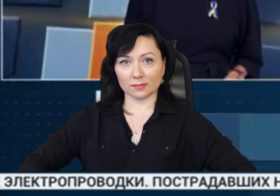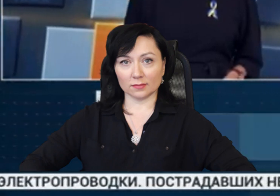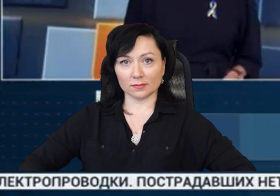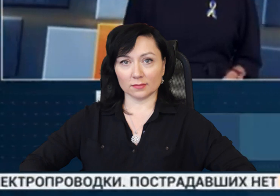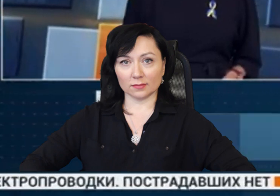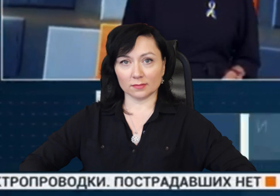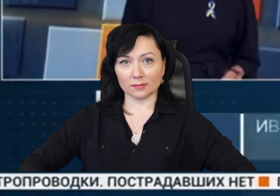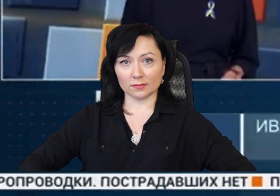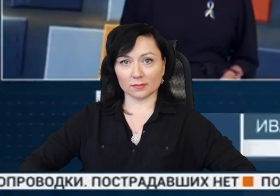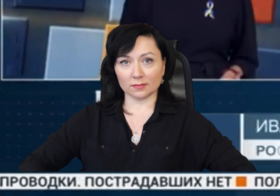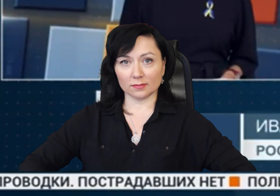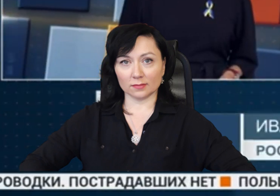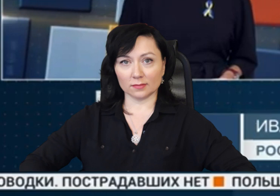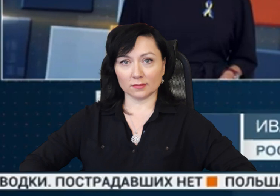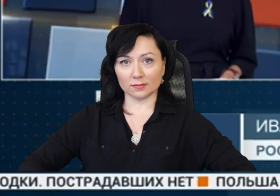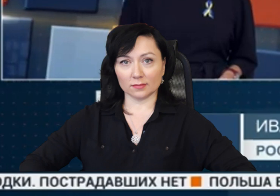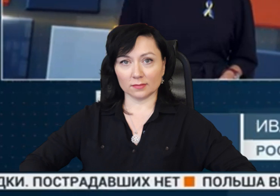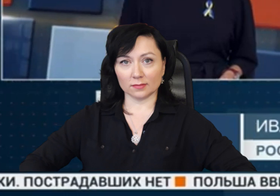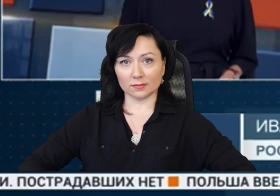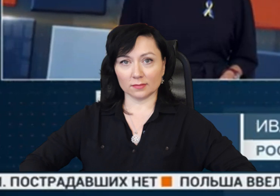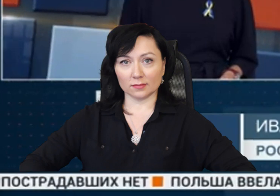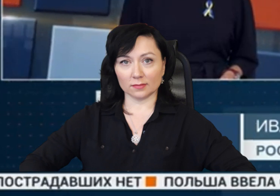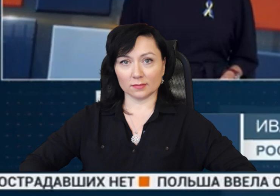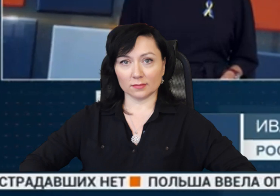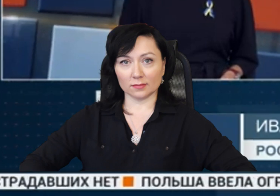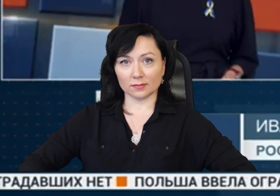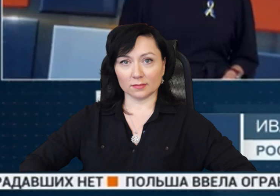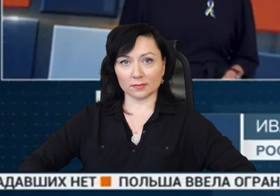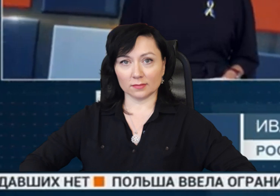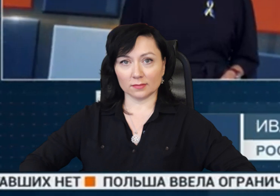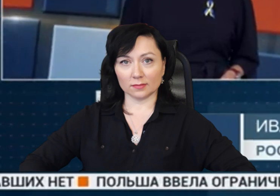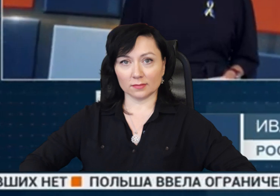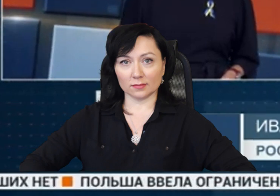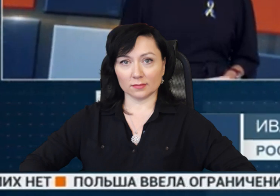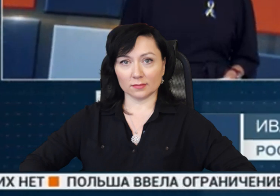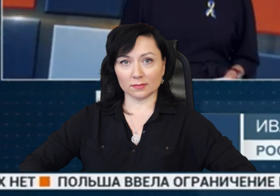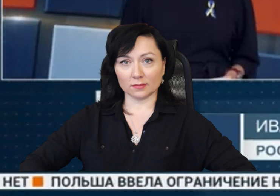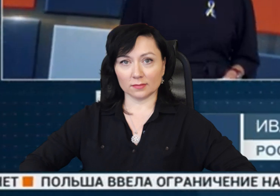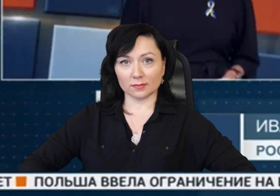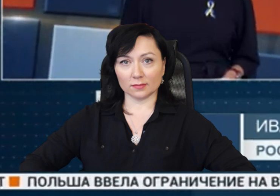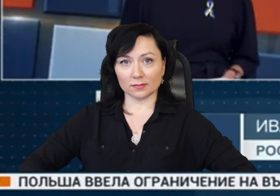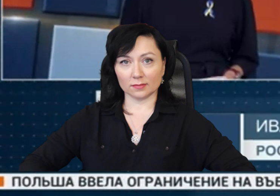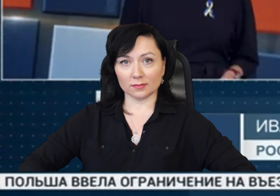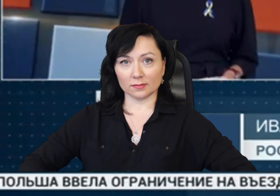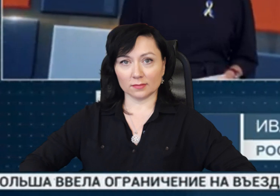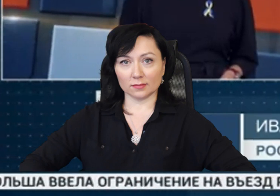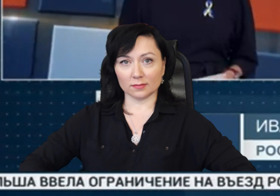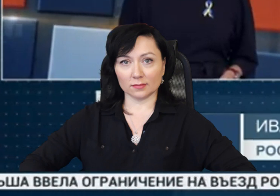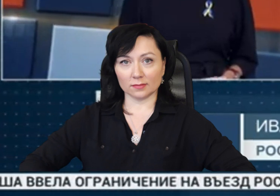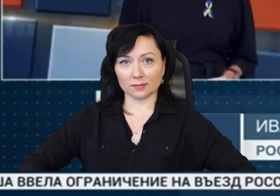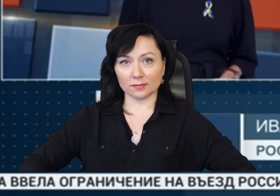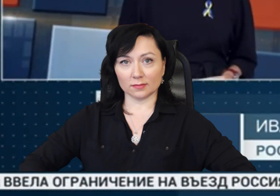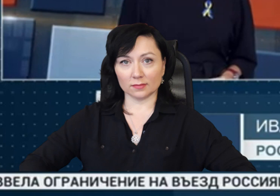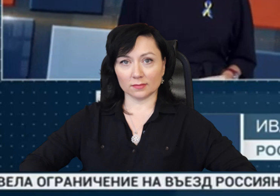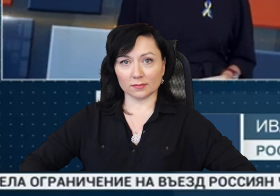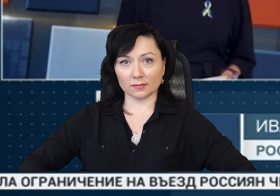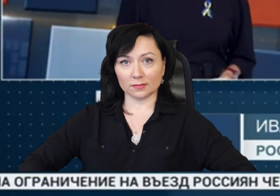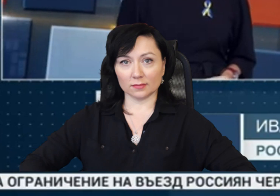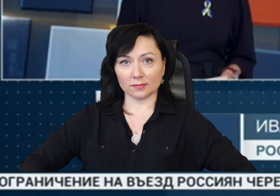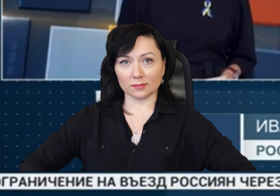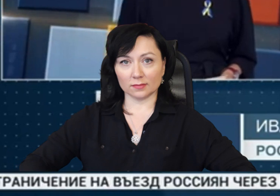об этом и речи даже не идет только слухи в соцсетях нам сложно объяснить туристам которые не попадают под мобилизацию